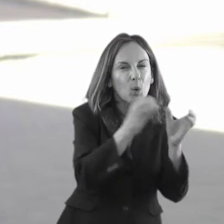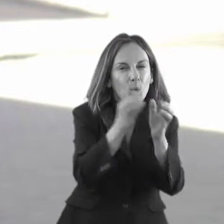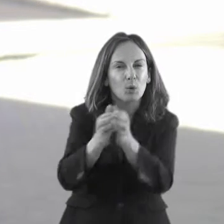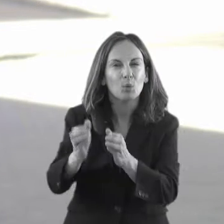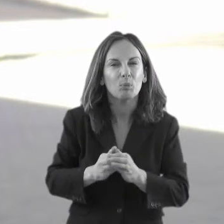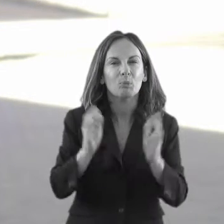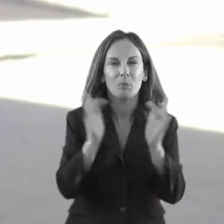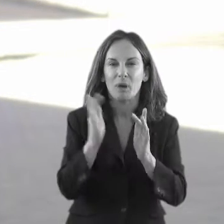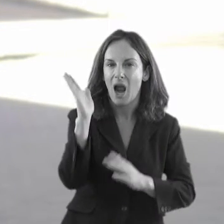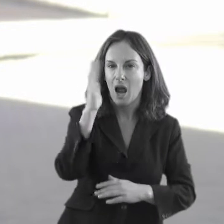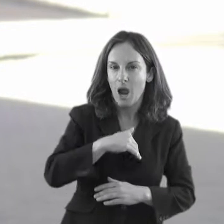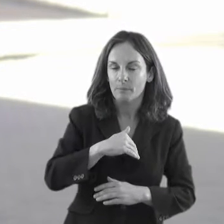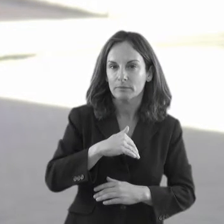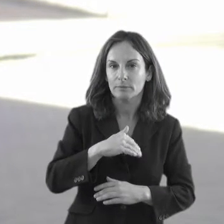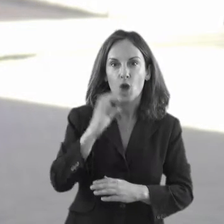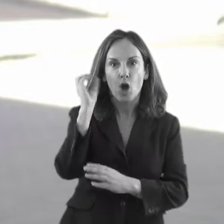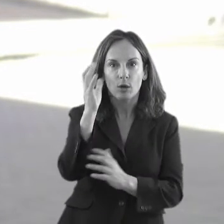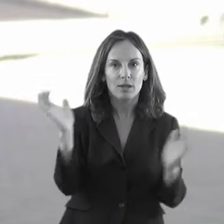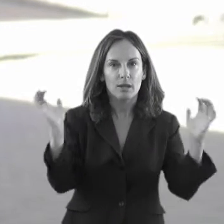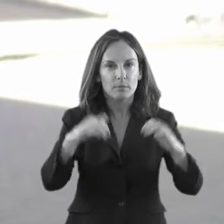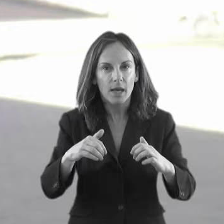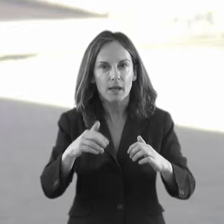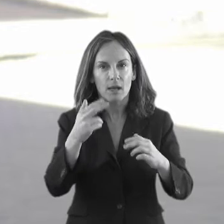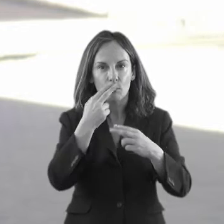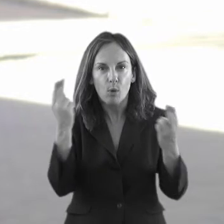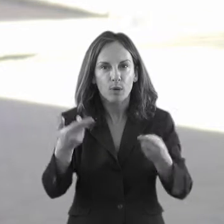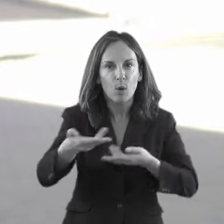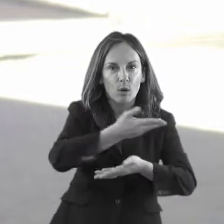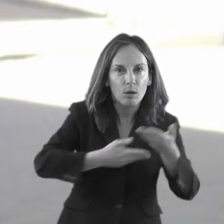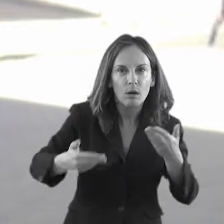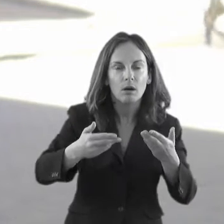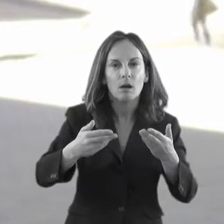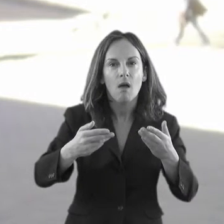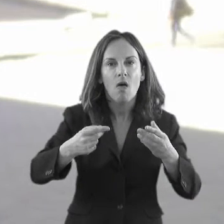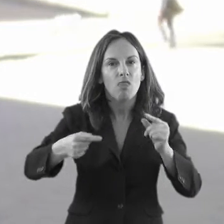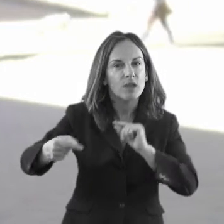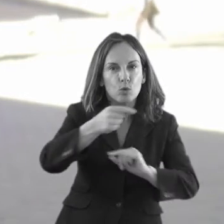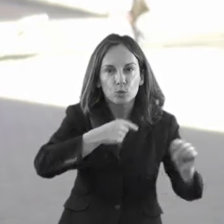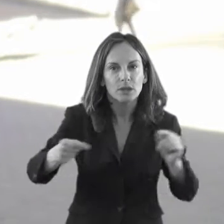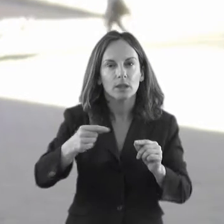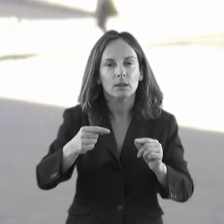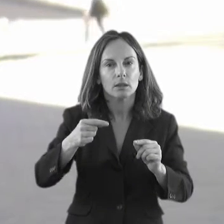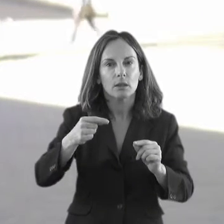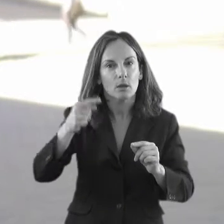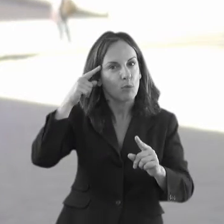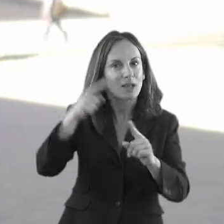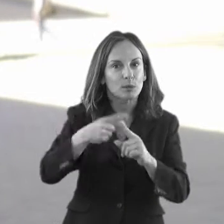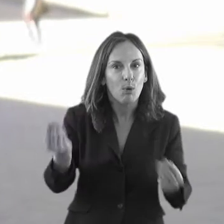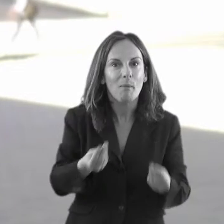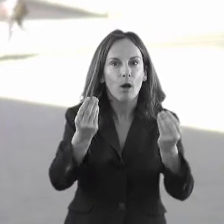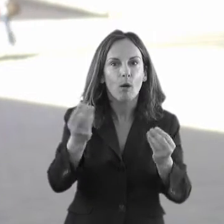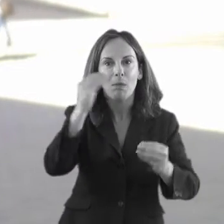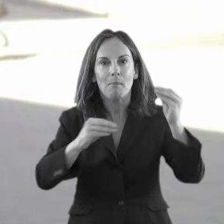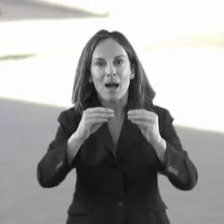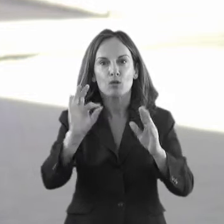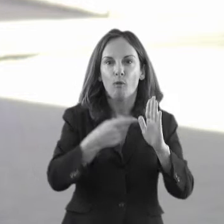seves coses, i discutir, i dir el que no els agrada de l'altre, o el que troben a faltar, o el que jo faria, això és l'essència de